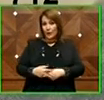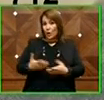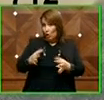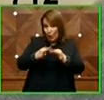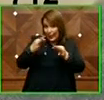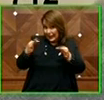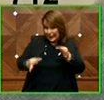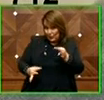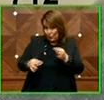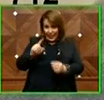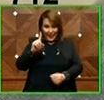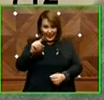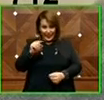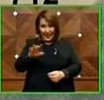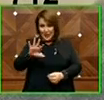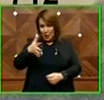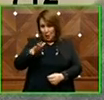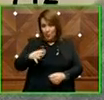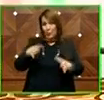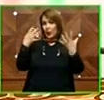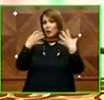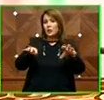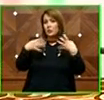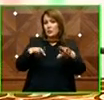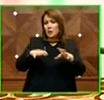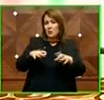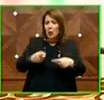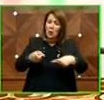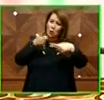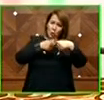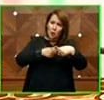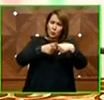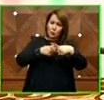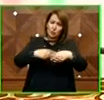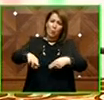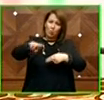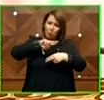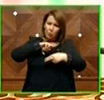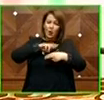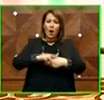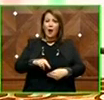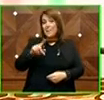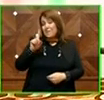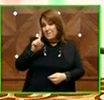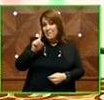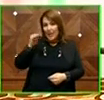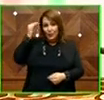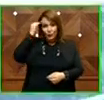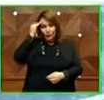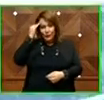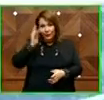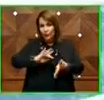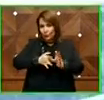كاين حوالي 900 وحاجه اللي ما تعوضوش، ولكن المراكز على بالك المراكز ماهيش